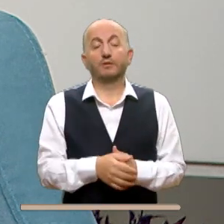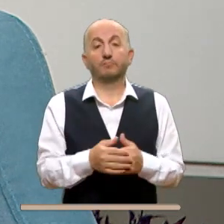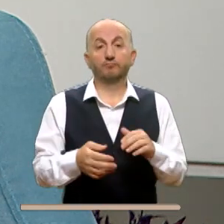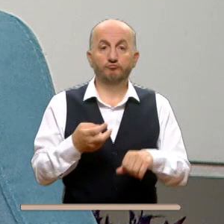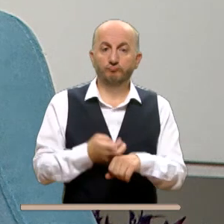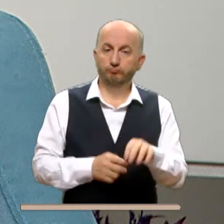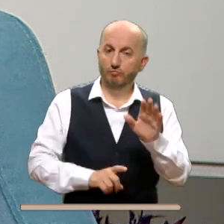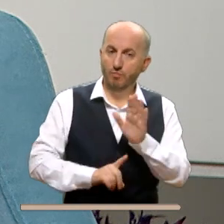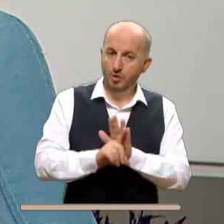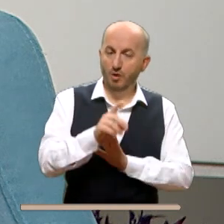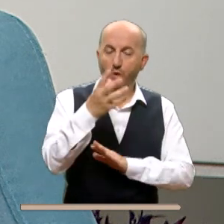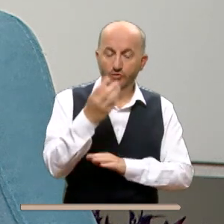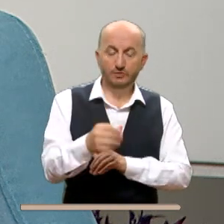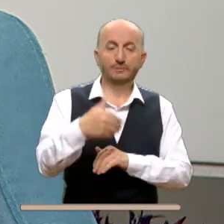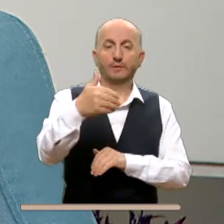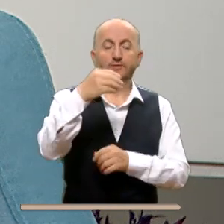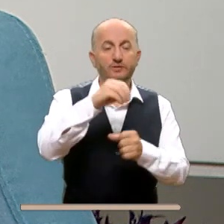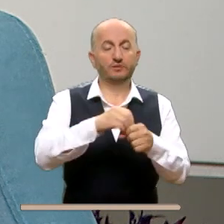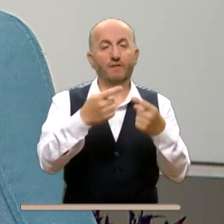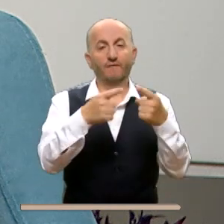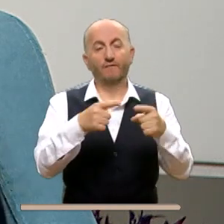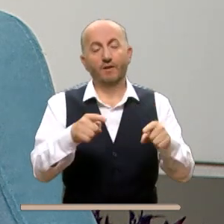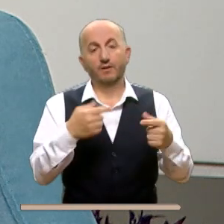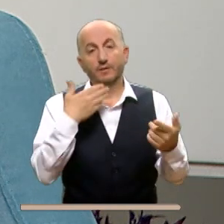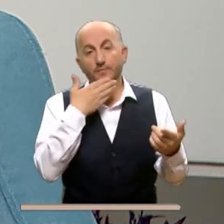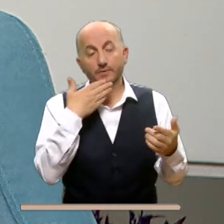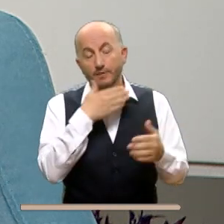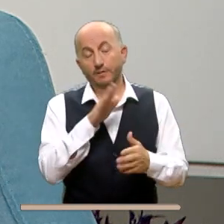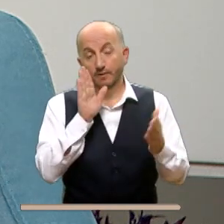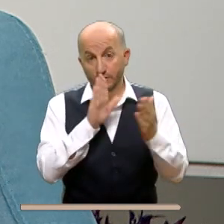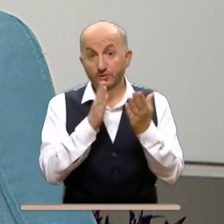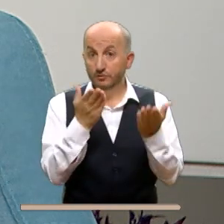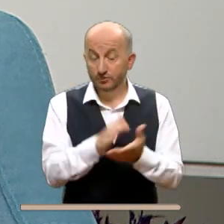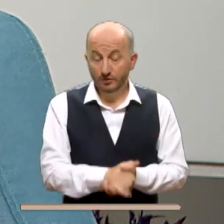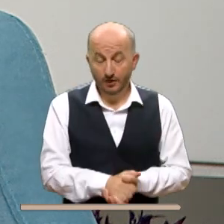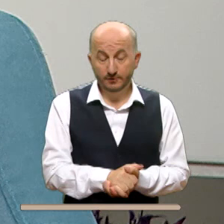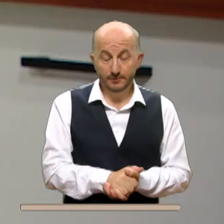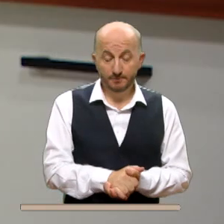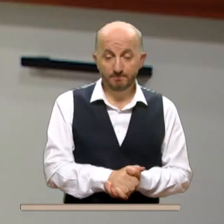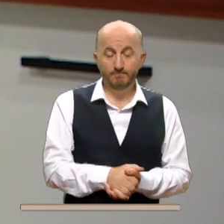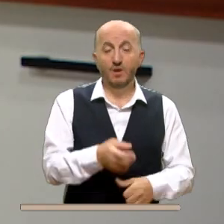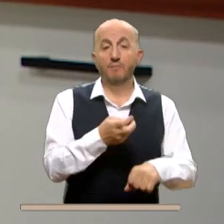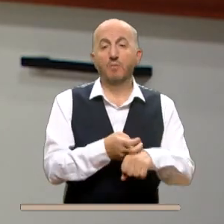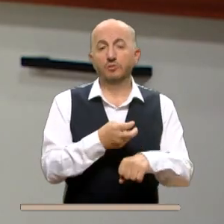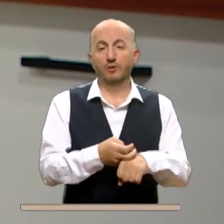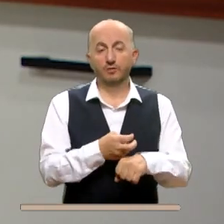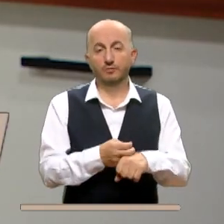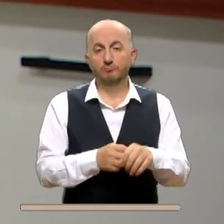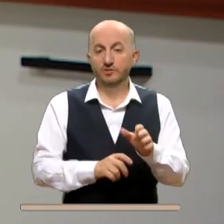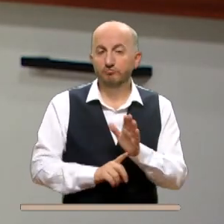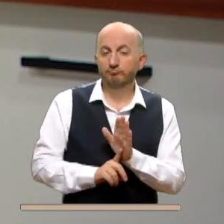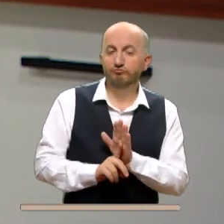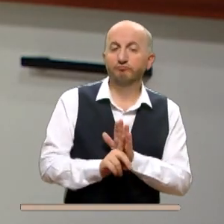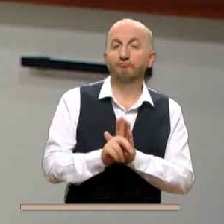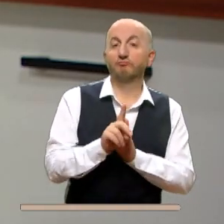başarılı olacaklardır. İlerisi için daha farklı imkanlarla da karşılaşacaklardır. Hocam, başarılı bir kariyer edinebilmek